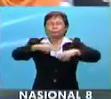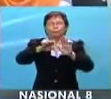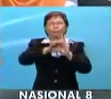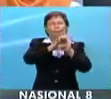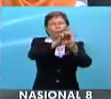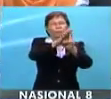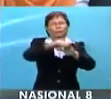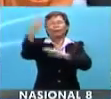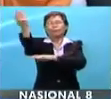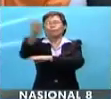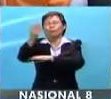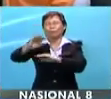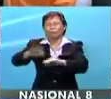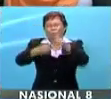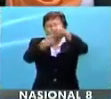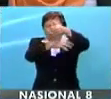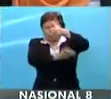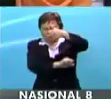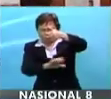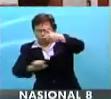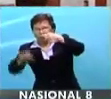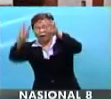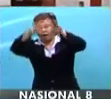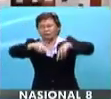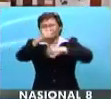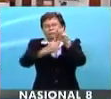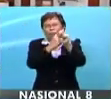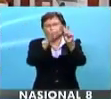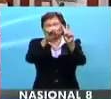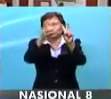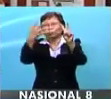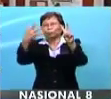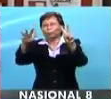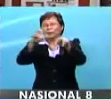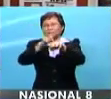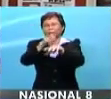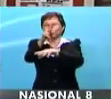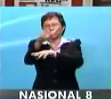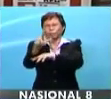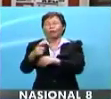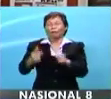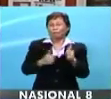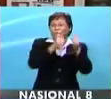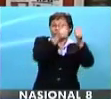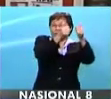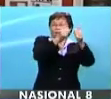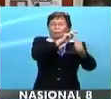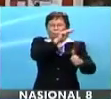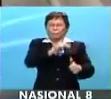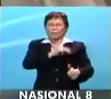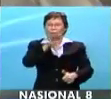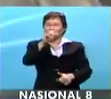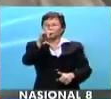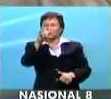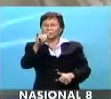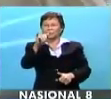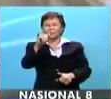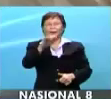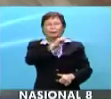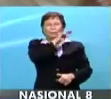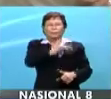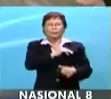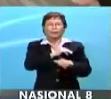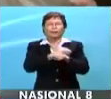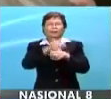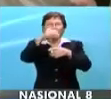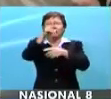dan Simposium Franchise ASEAN 2015 di Kuala Lumpur. Terdahulu, Menteri Perdagangan Dalam Negeri, Koperasi dan